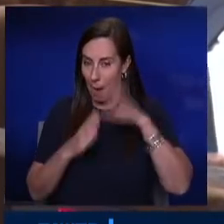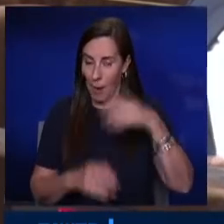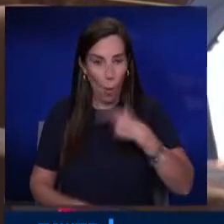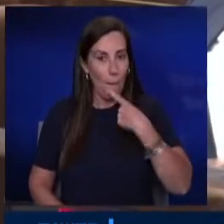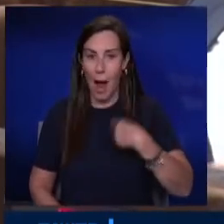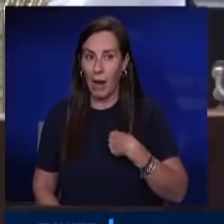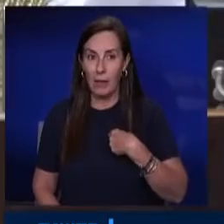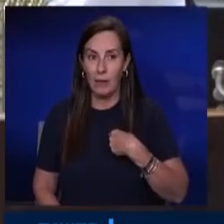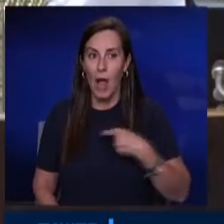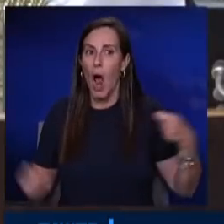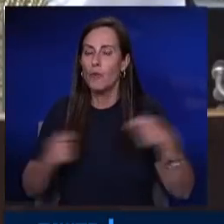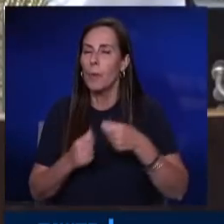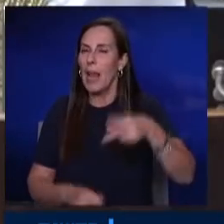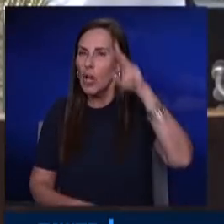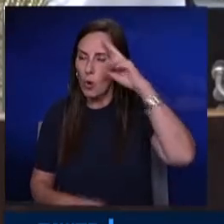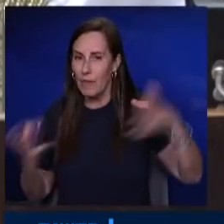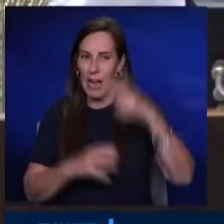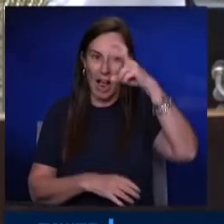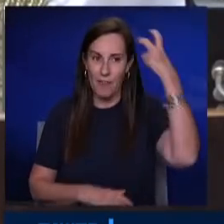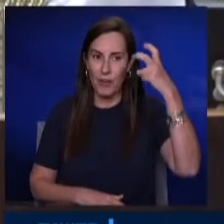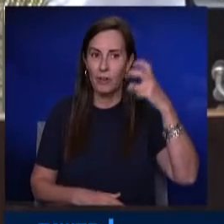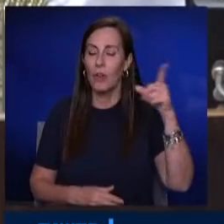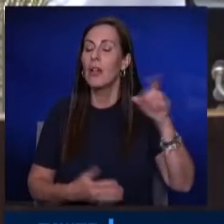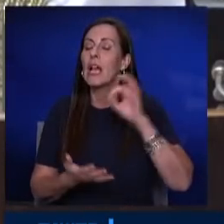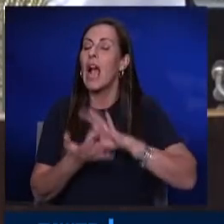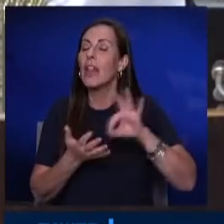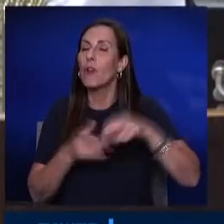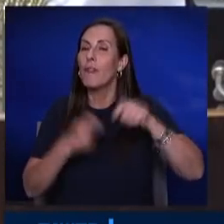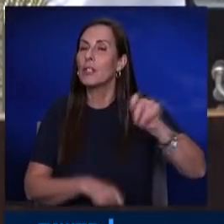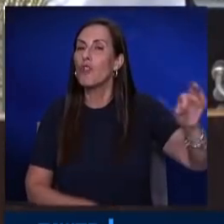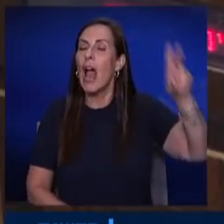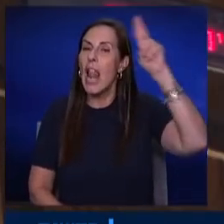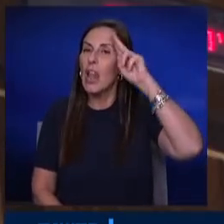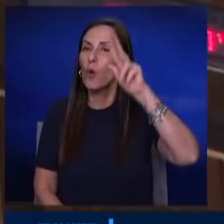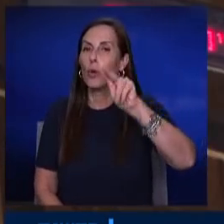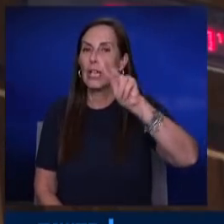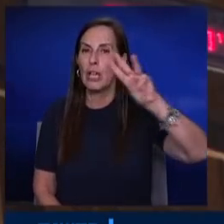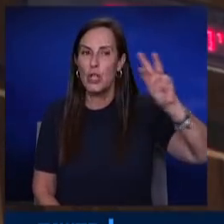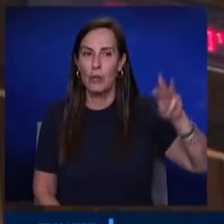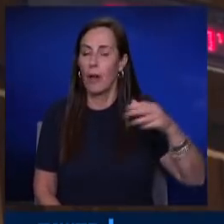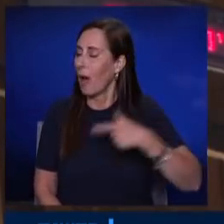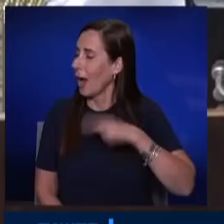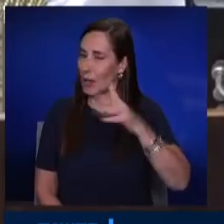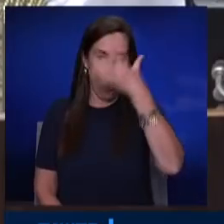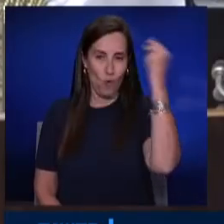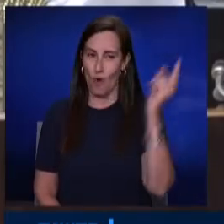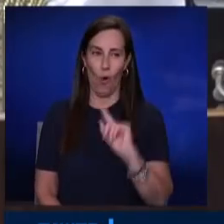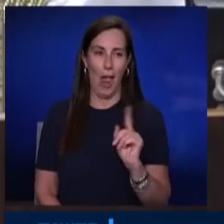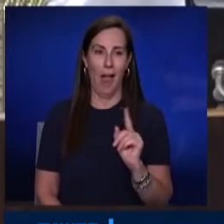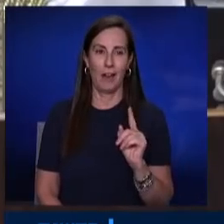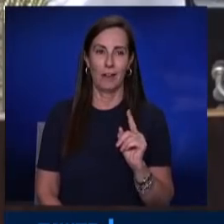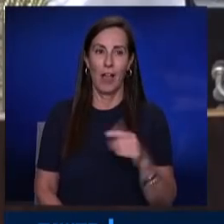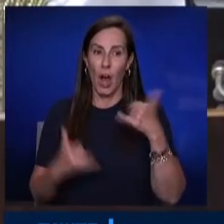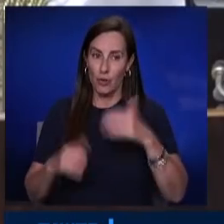שותפות בין הליכוד לרע"מ וכתב אותו יואב קיש, אני לא אשכח. עכשיו אתם רוצים